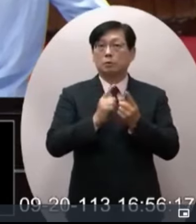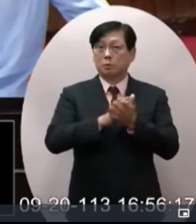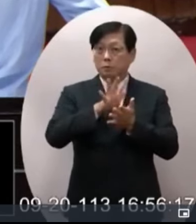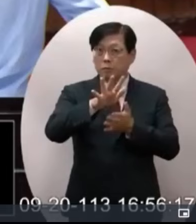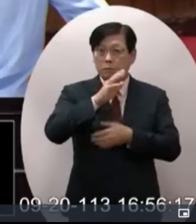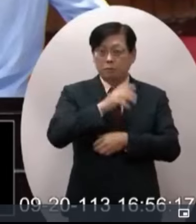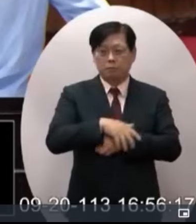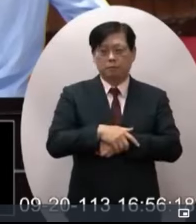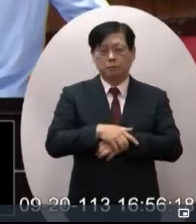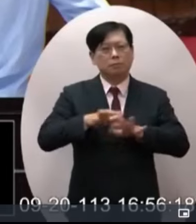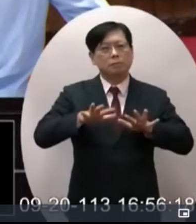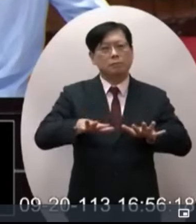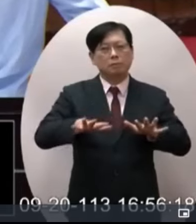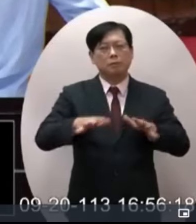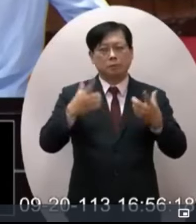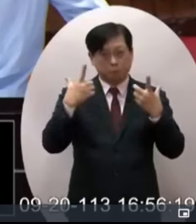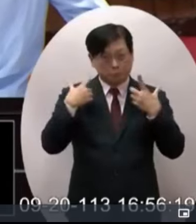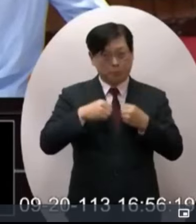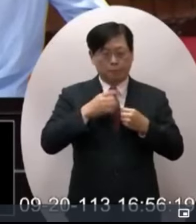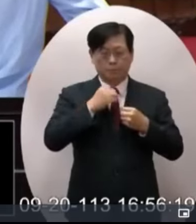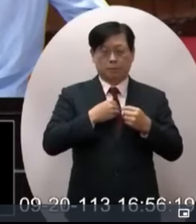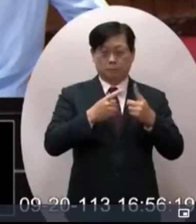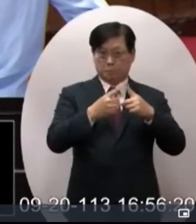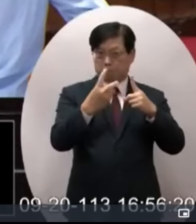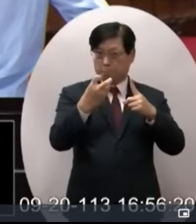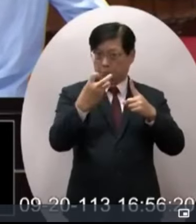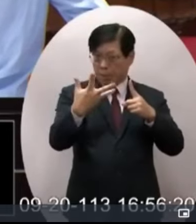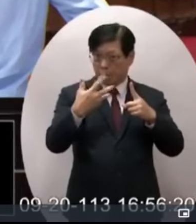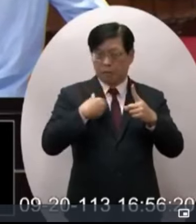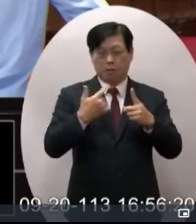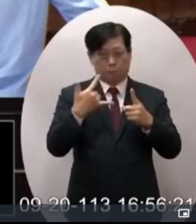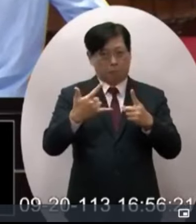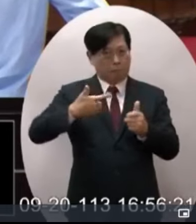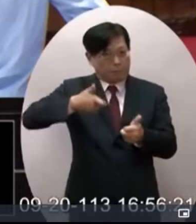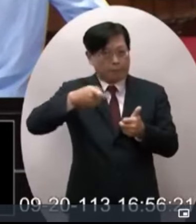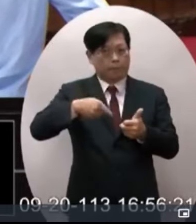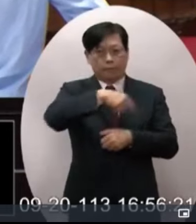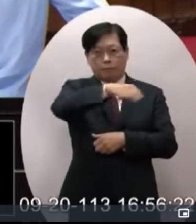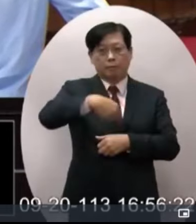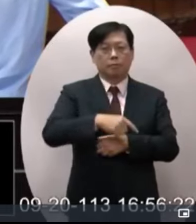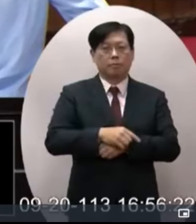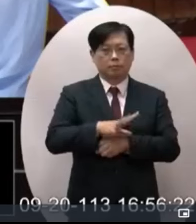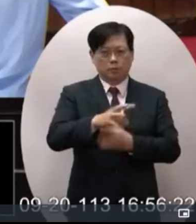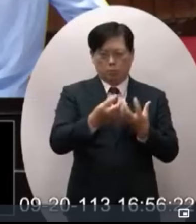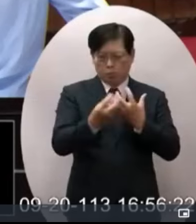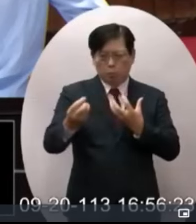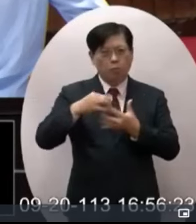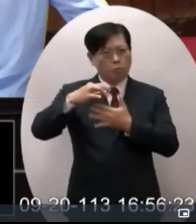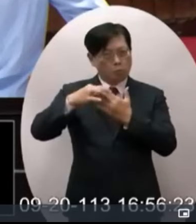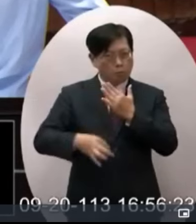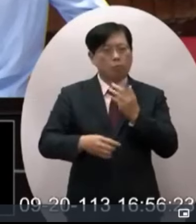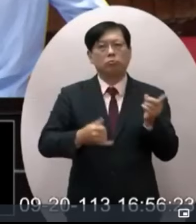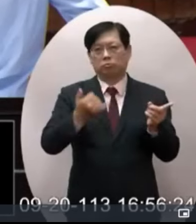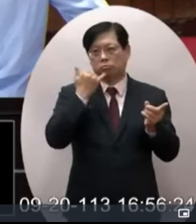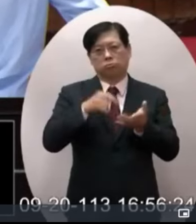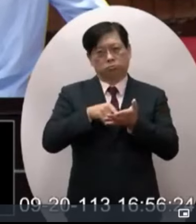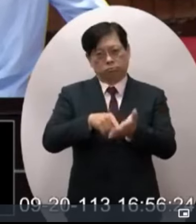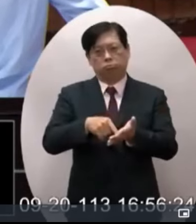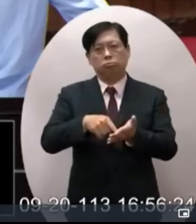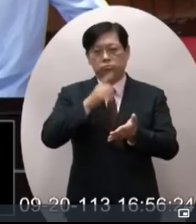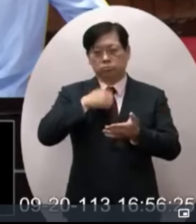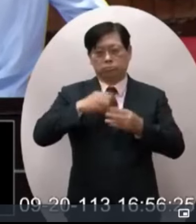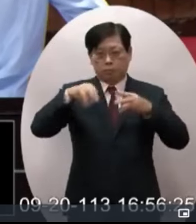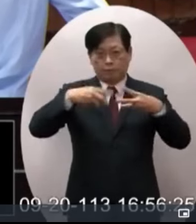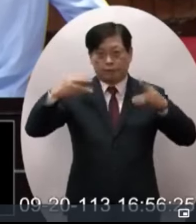的就是现在已存的37名的死刑犯，有部分的条件下他可以申请非